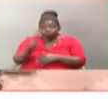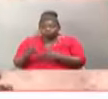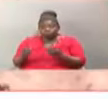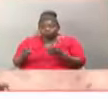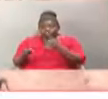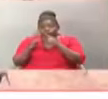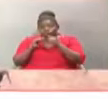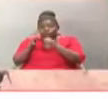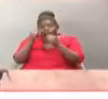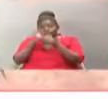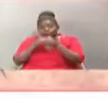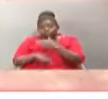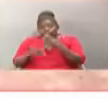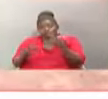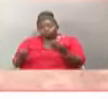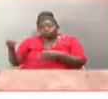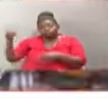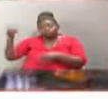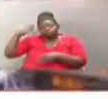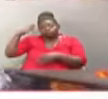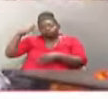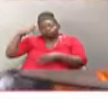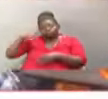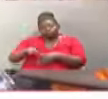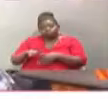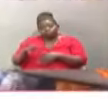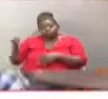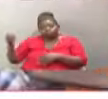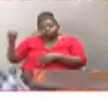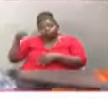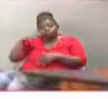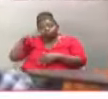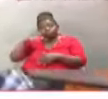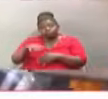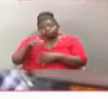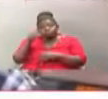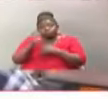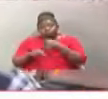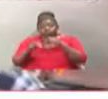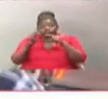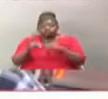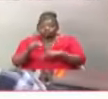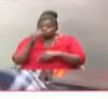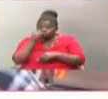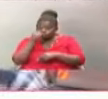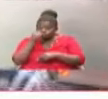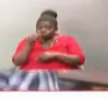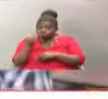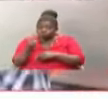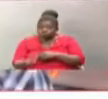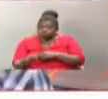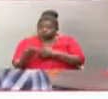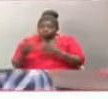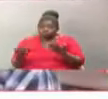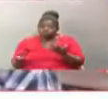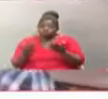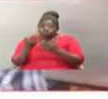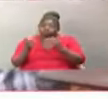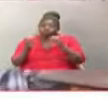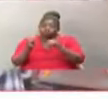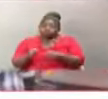nabo bakitadde ku musana ogweyaka ennyo. Musana gwabakuba nnyo ne weesanga nga mukyalo teri mmere kati katoke ketuko bafunyeeyo nako